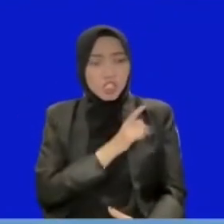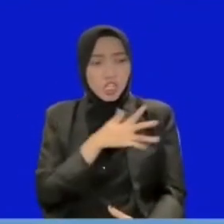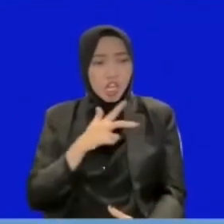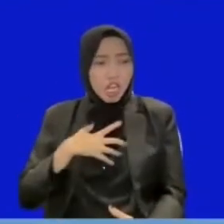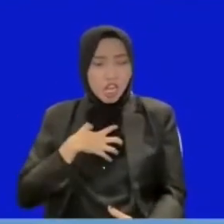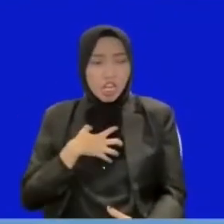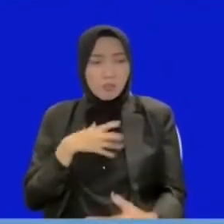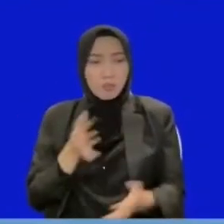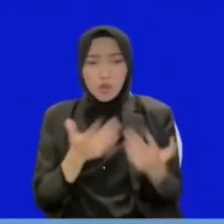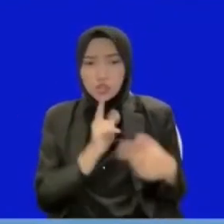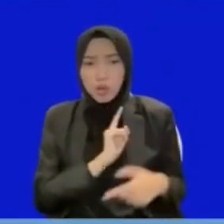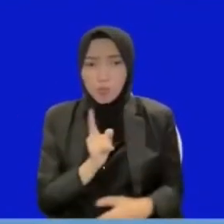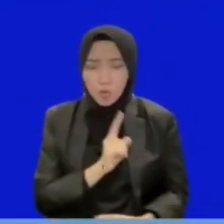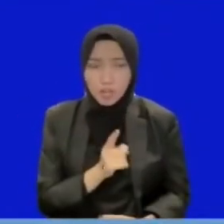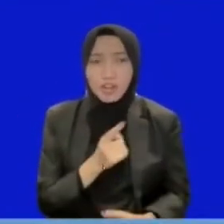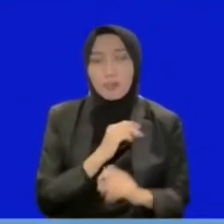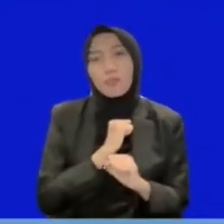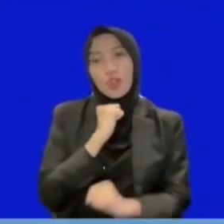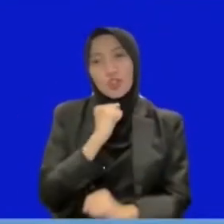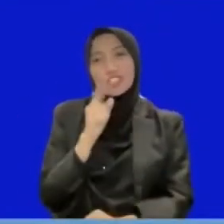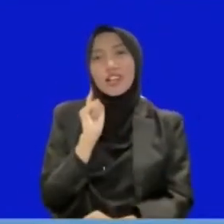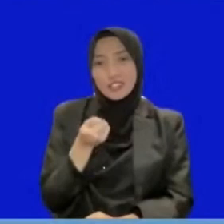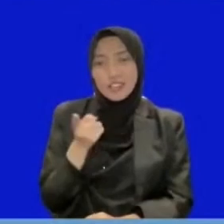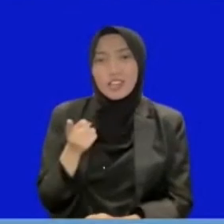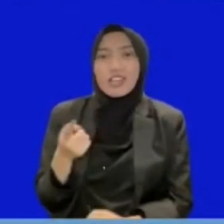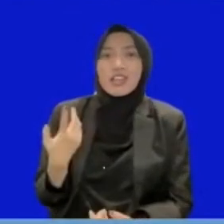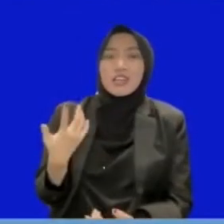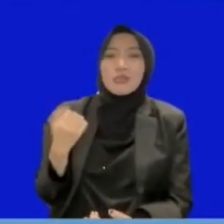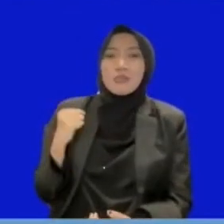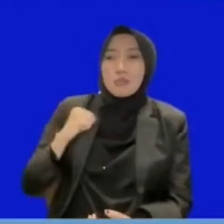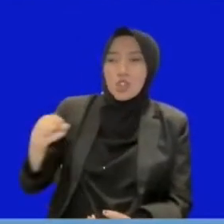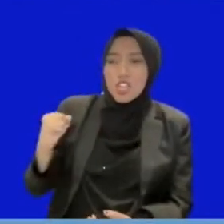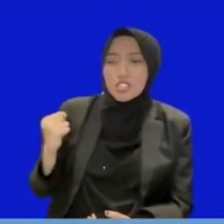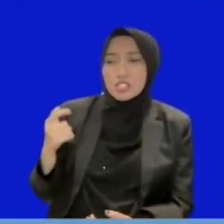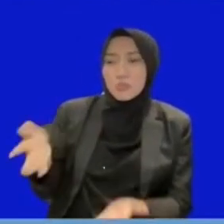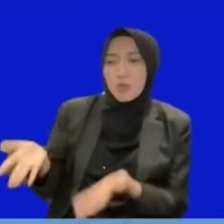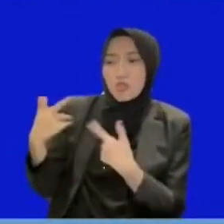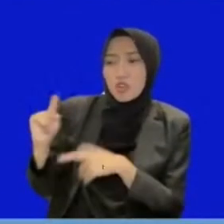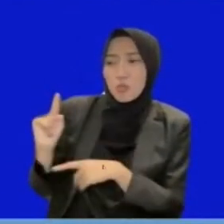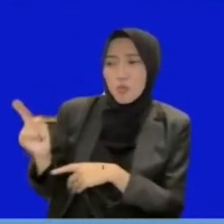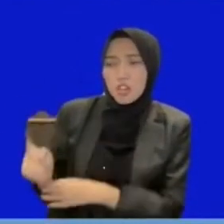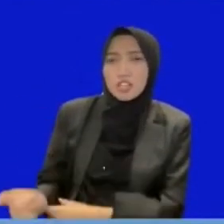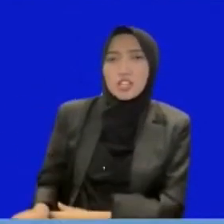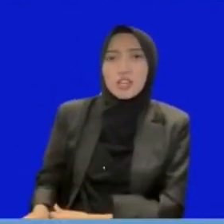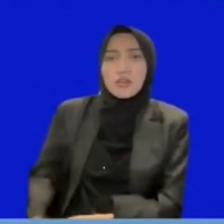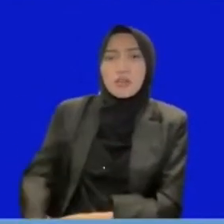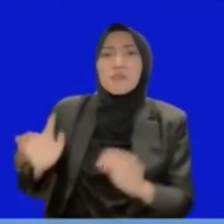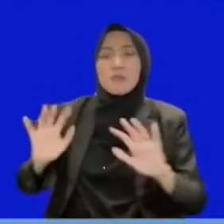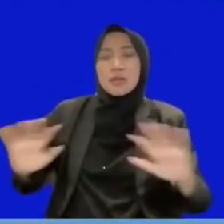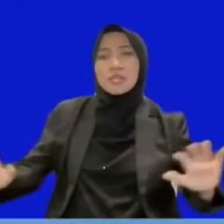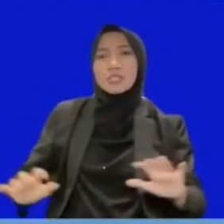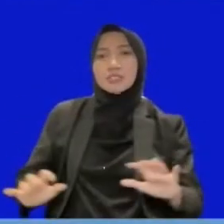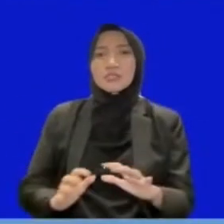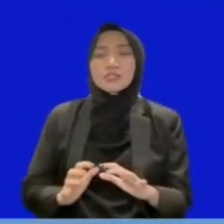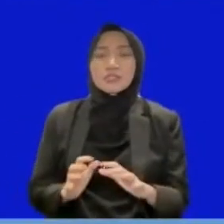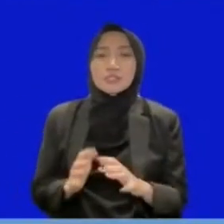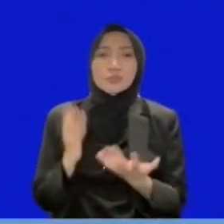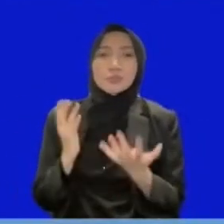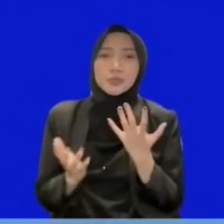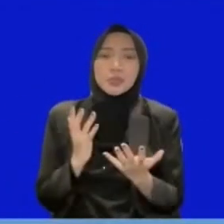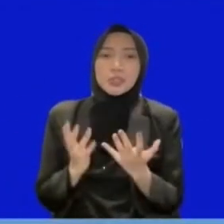nggak boleh bangun kayak gitu. Seperti itu, ini tanahku tapi kenapa aku nggak boleh kayak gini. Banyak hal-hal yang